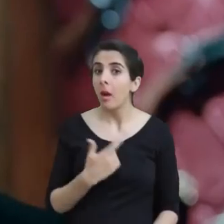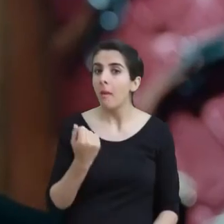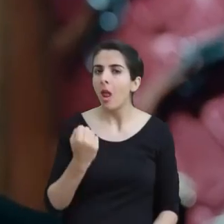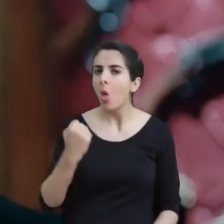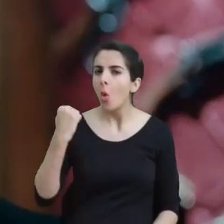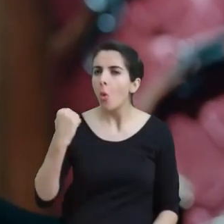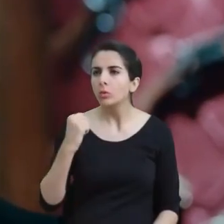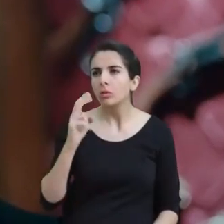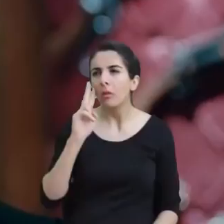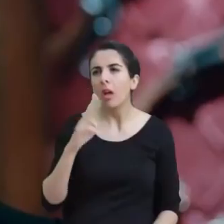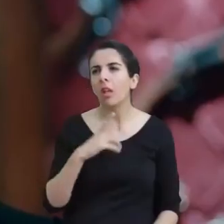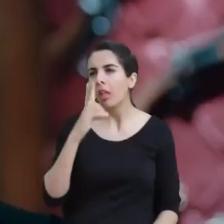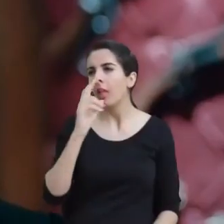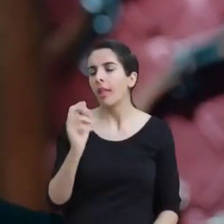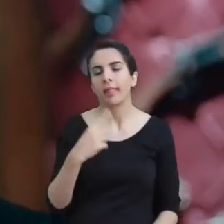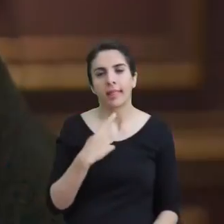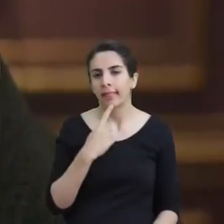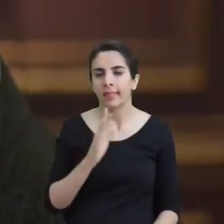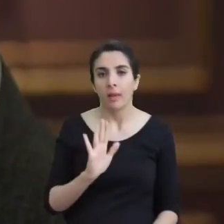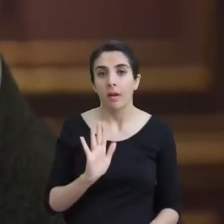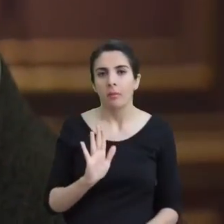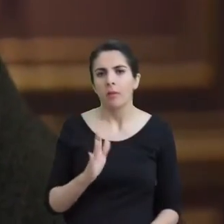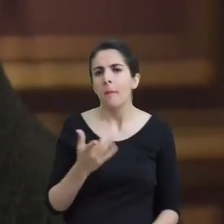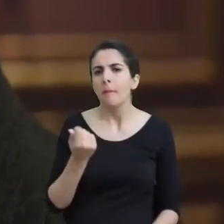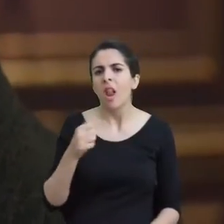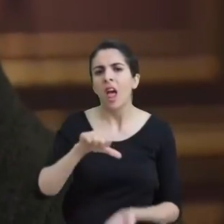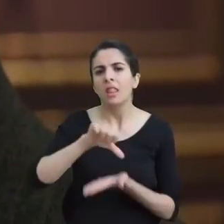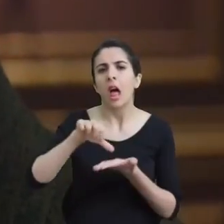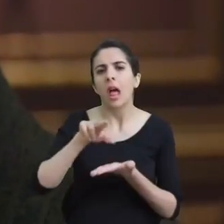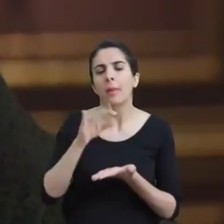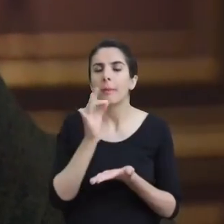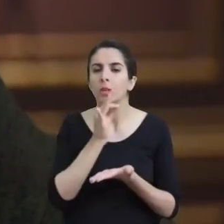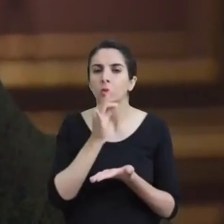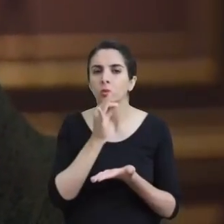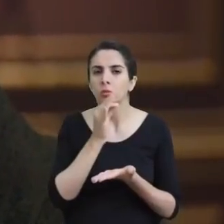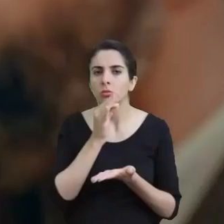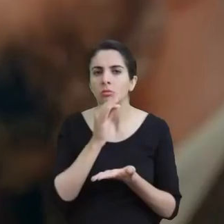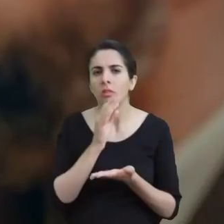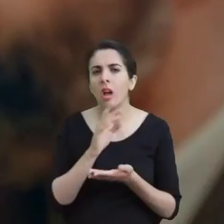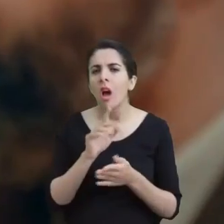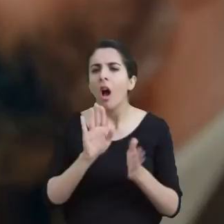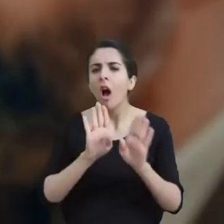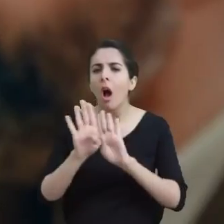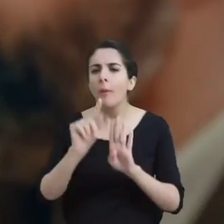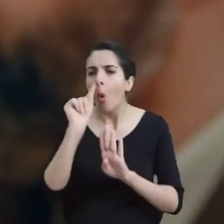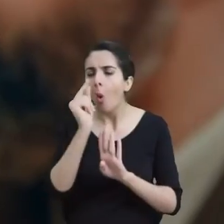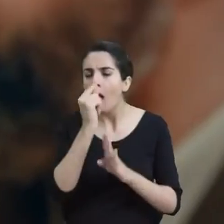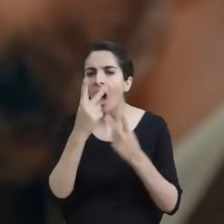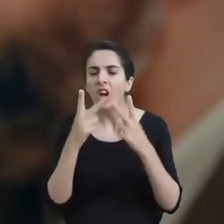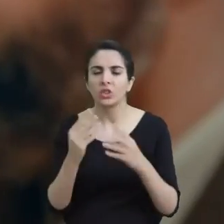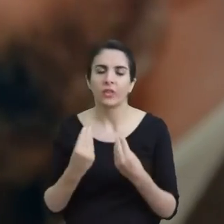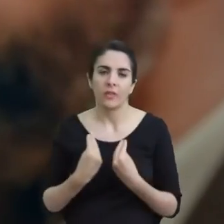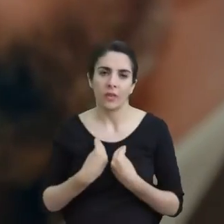Ben paranın gücünü asla hafife almam. Yağ gibidir para. Her kapının kolayca açılmasını